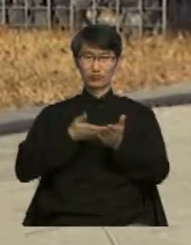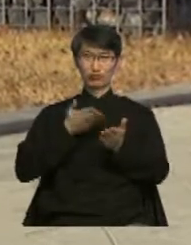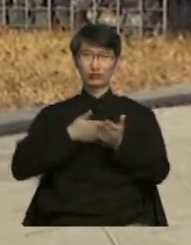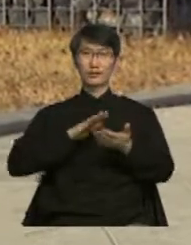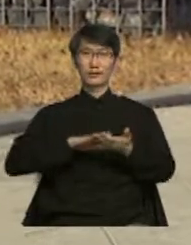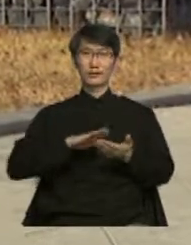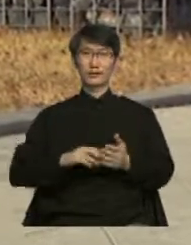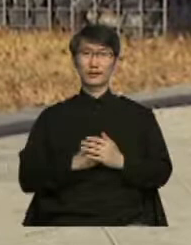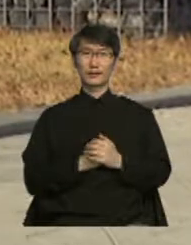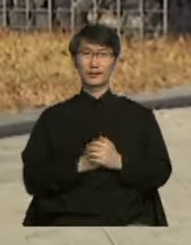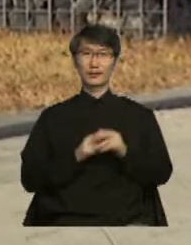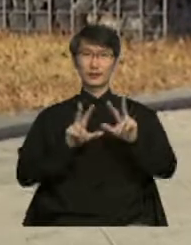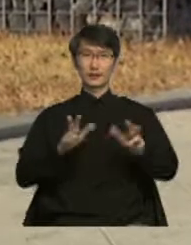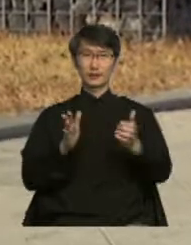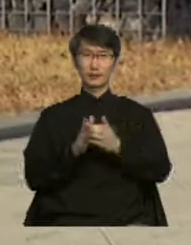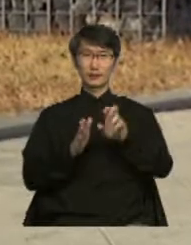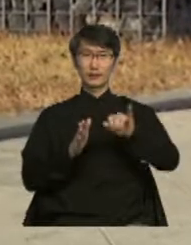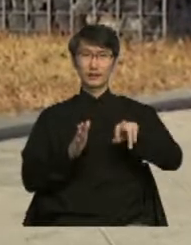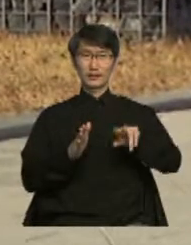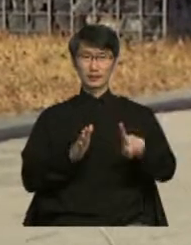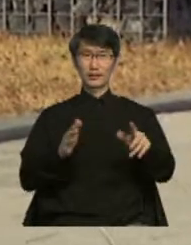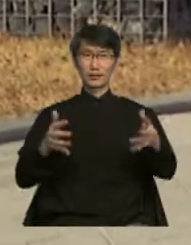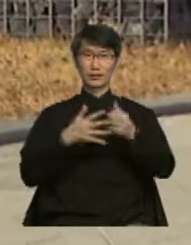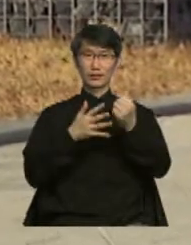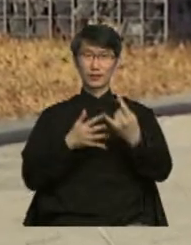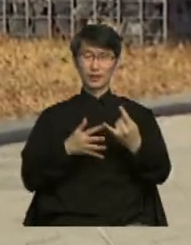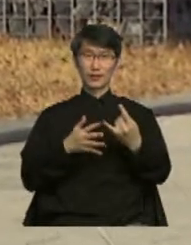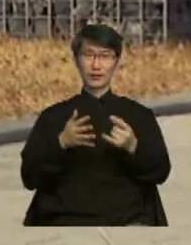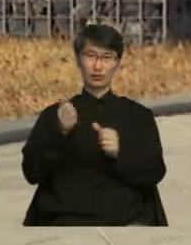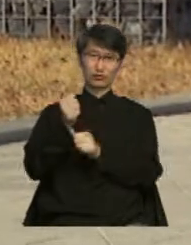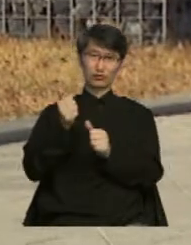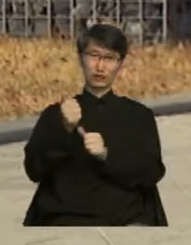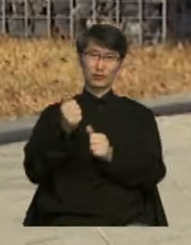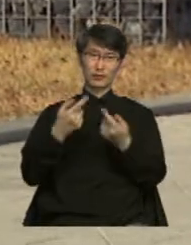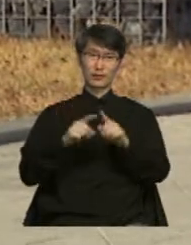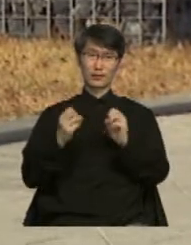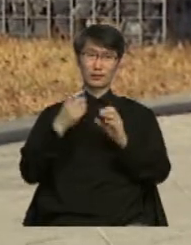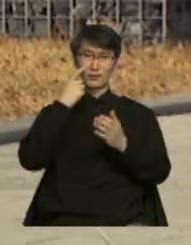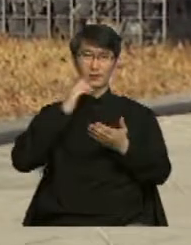해드리겠습니다. 예, 고맙습니다. 자, 지금까지 미사지구 행정협의회 장길호 부위원장과 함께했습니다.